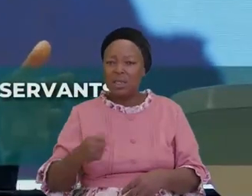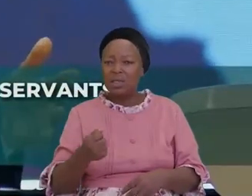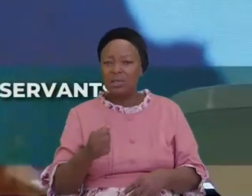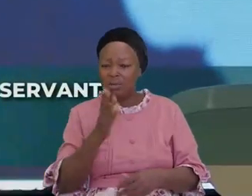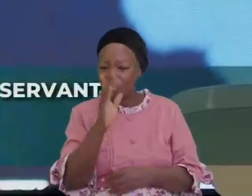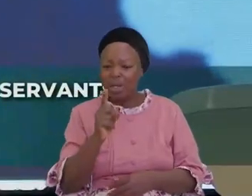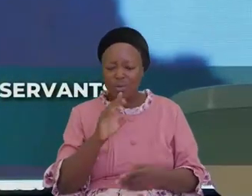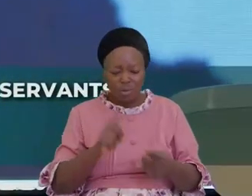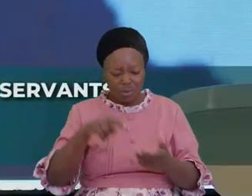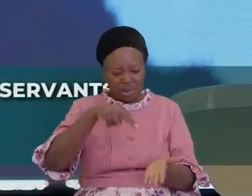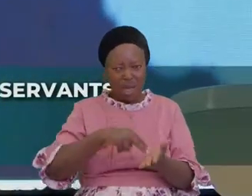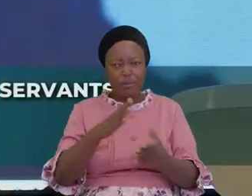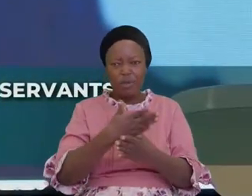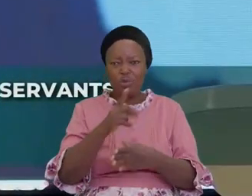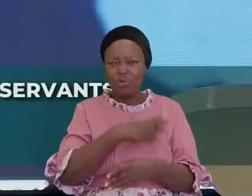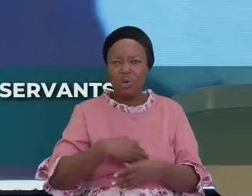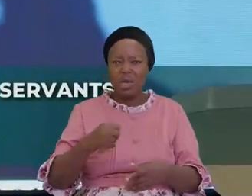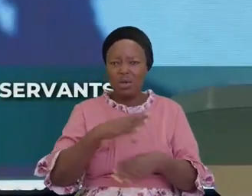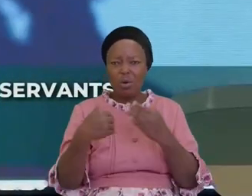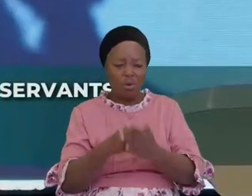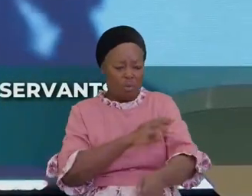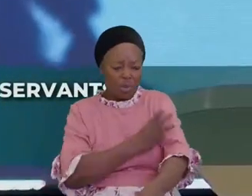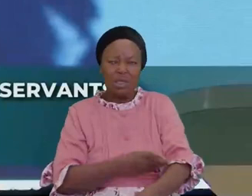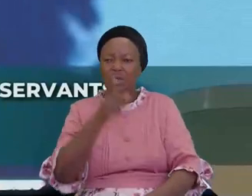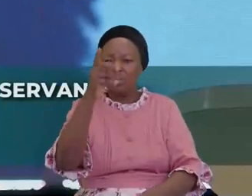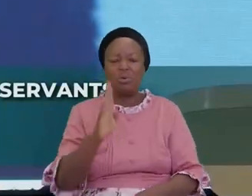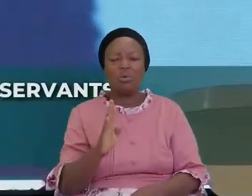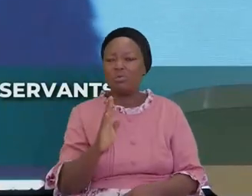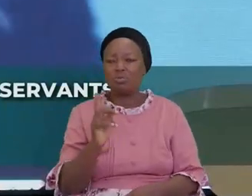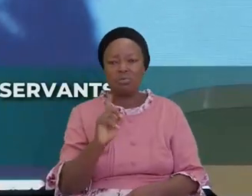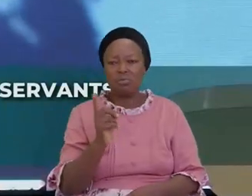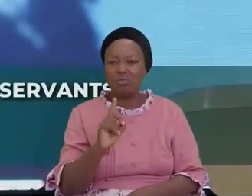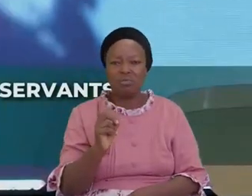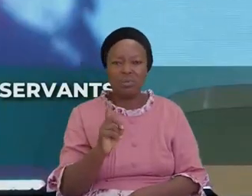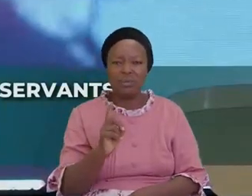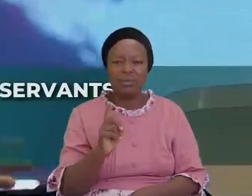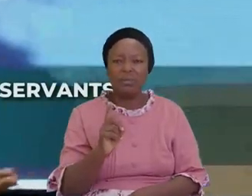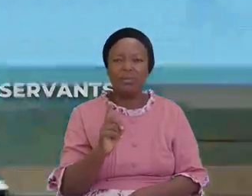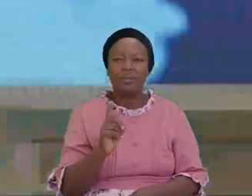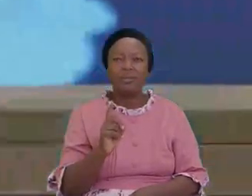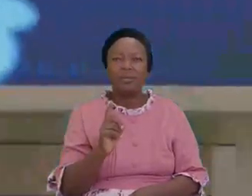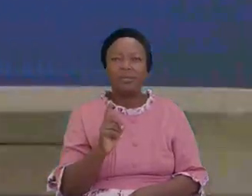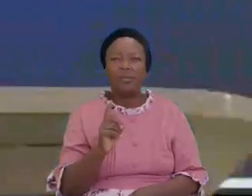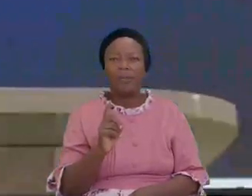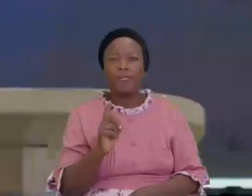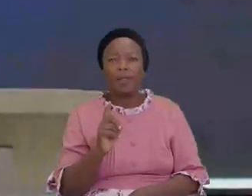une entité de s'interposer entre vous et le Dieu Tout-Puissant.